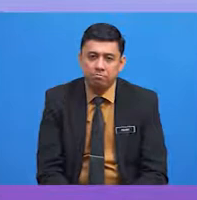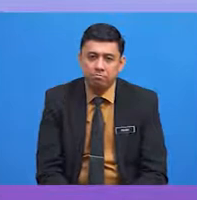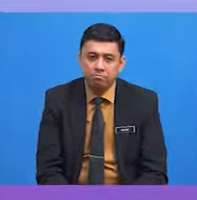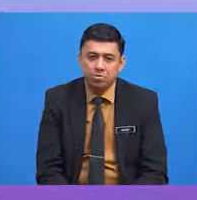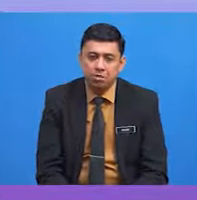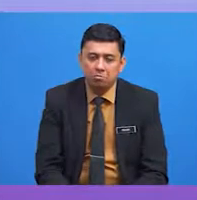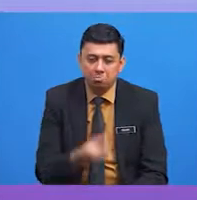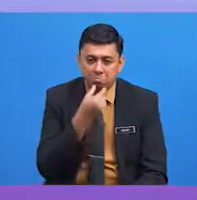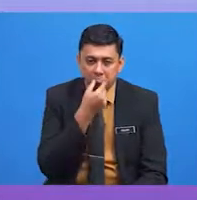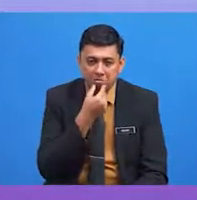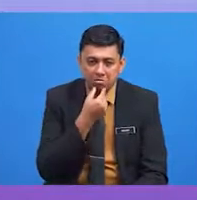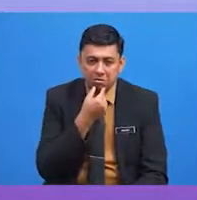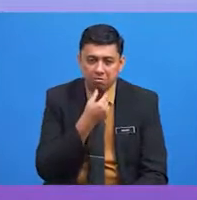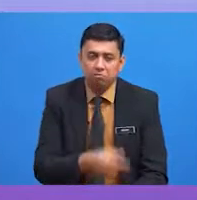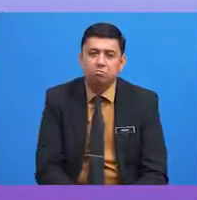Sedih.